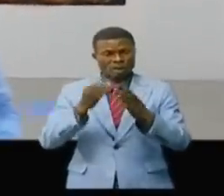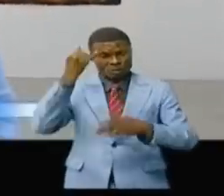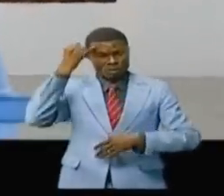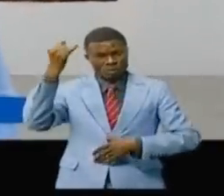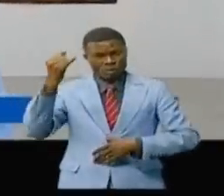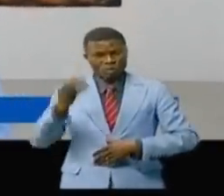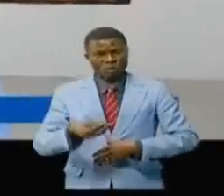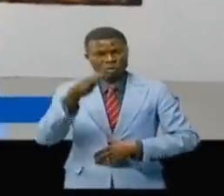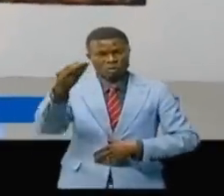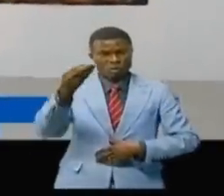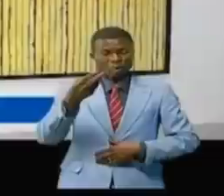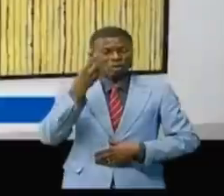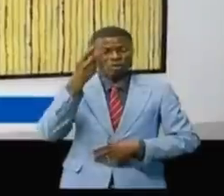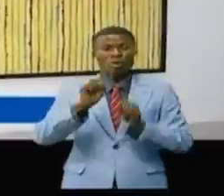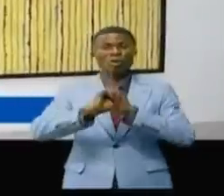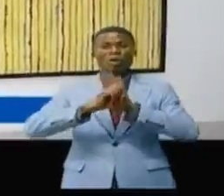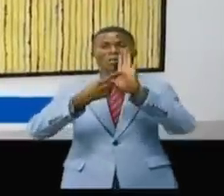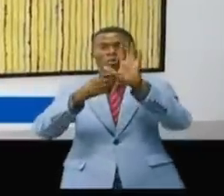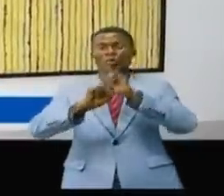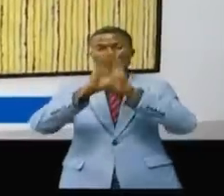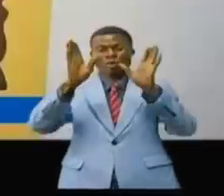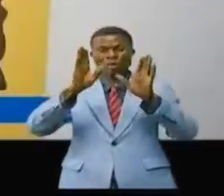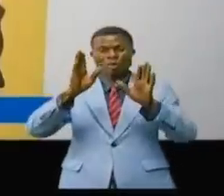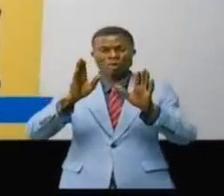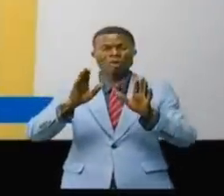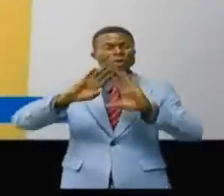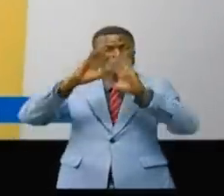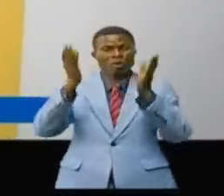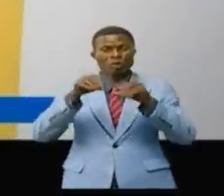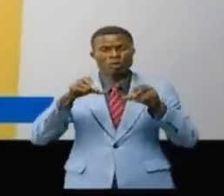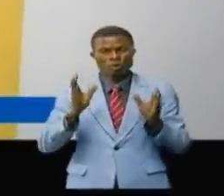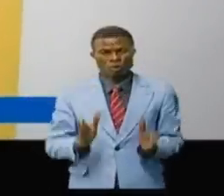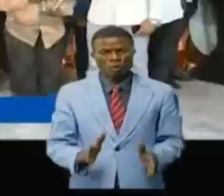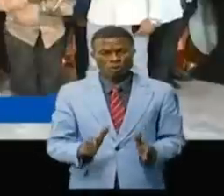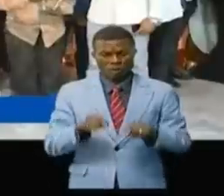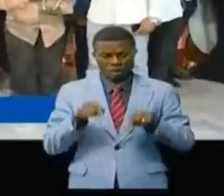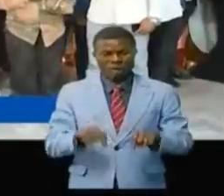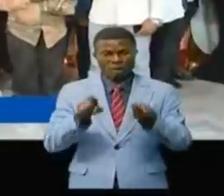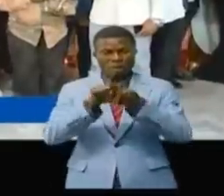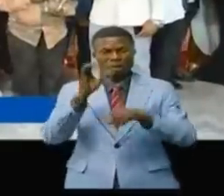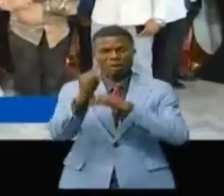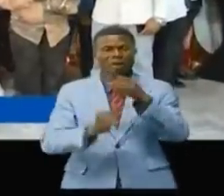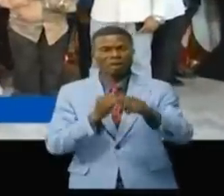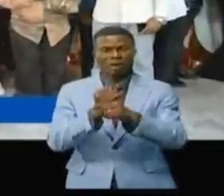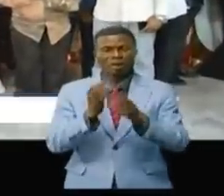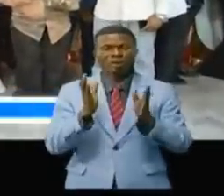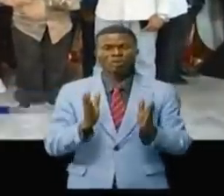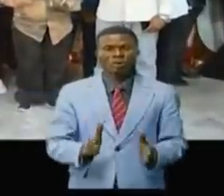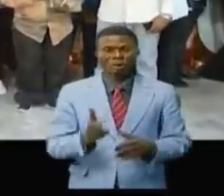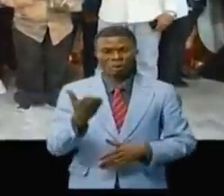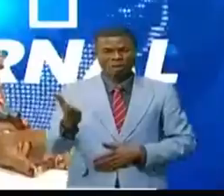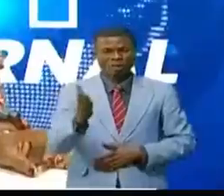de donner une grande visibilité à la scène des arts visuels congolaises, locales et internationales.